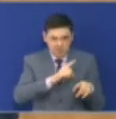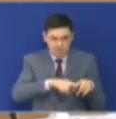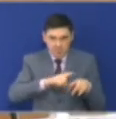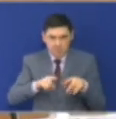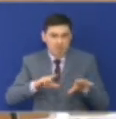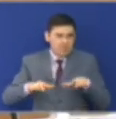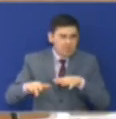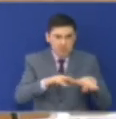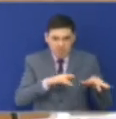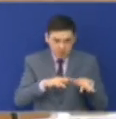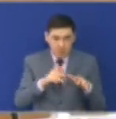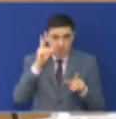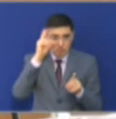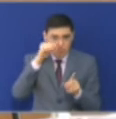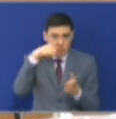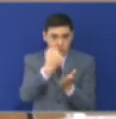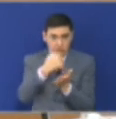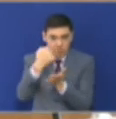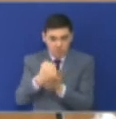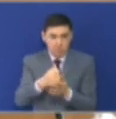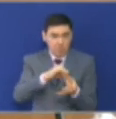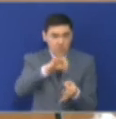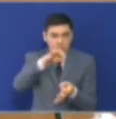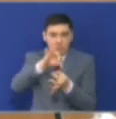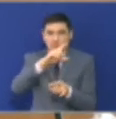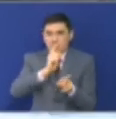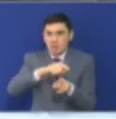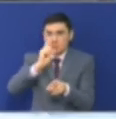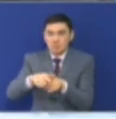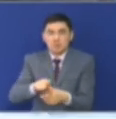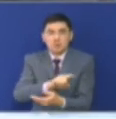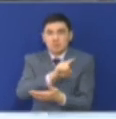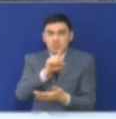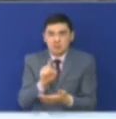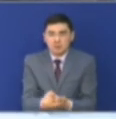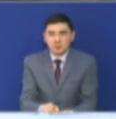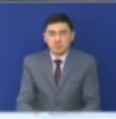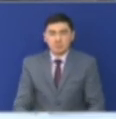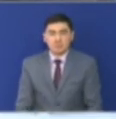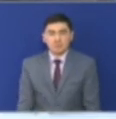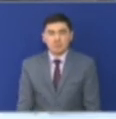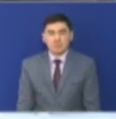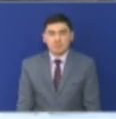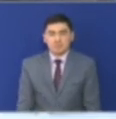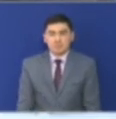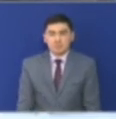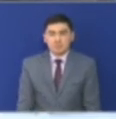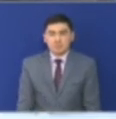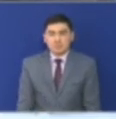барлық көлемі белгіленген мерзімде дәл аяқталуы тиіс. Рыскүмәт Васова, Самат Секенов, Қайрат Қожахметов, Семей телеарнасы.